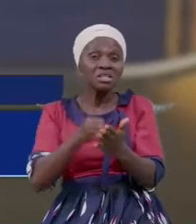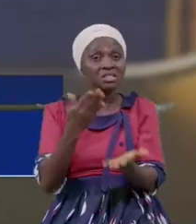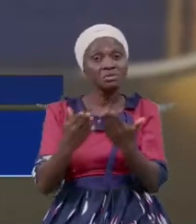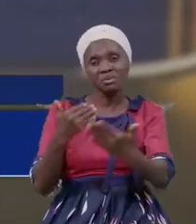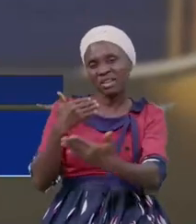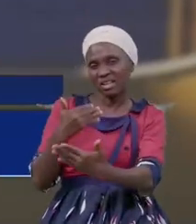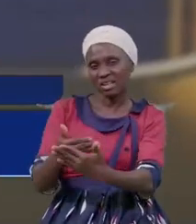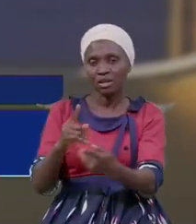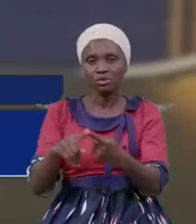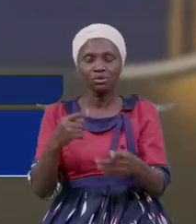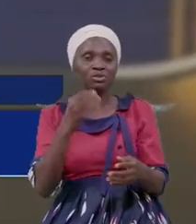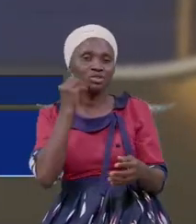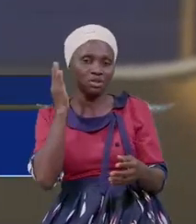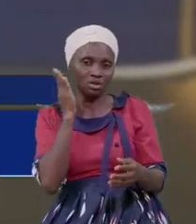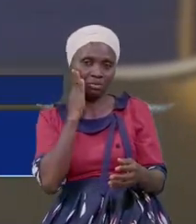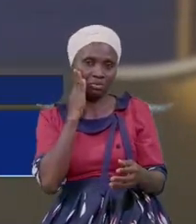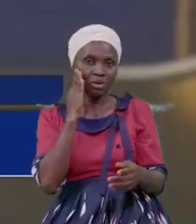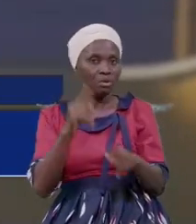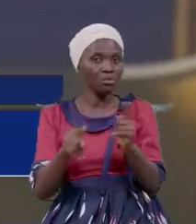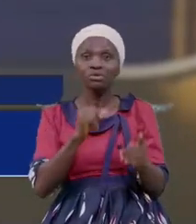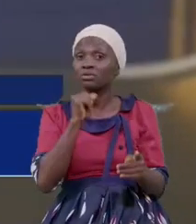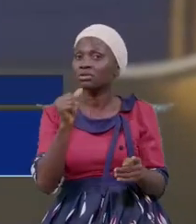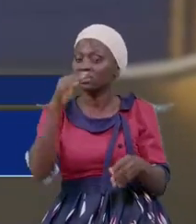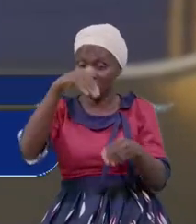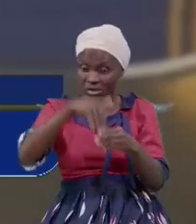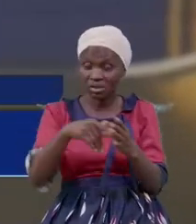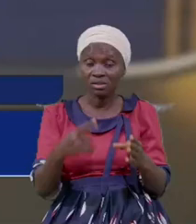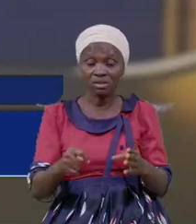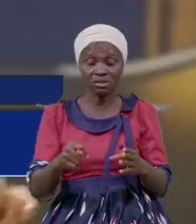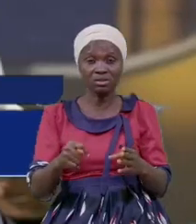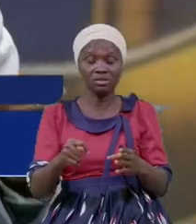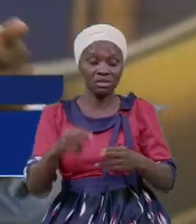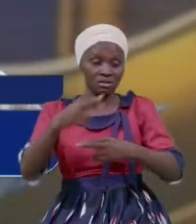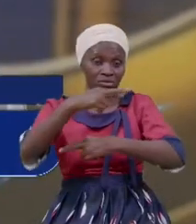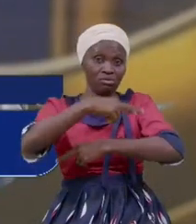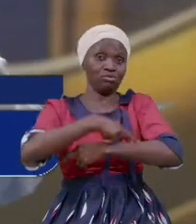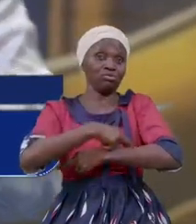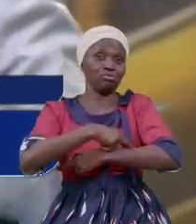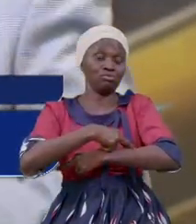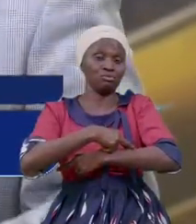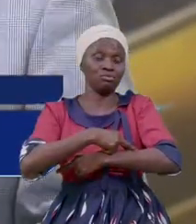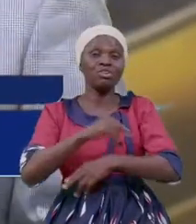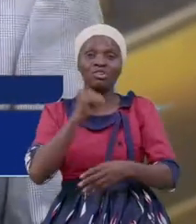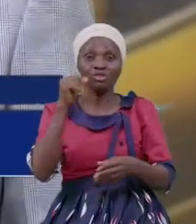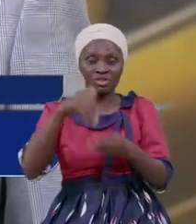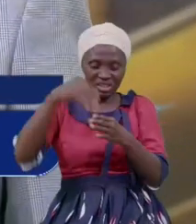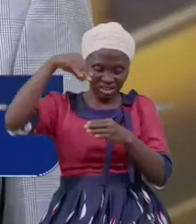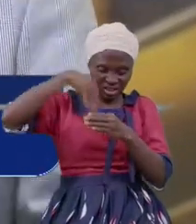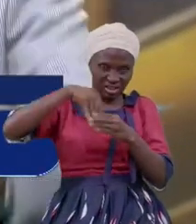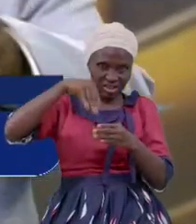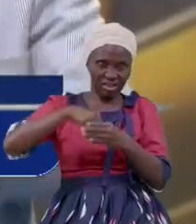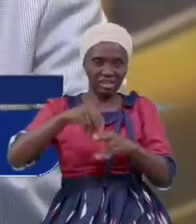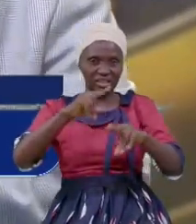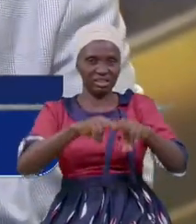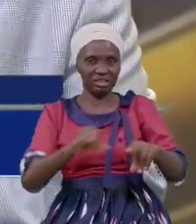foyer mais pas pas dans le salon ce n'est pas un champ un domaine dans la chambre intérieure c'est un champ un domaine